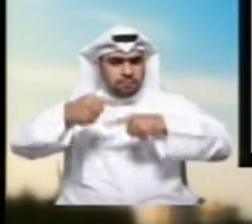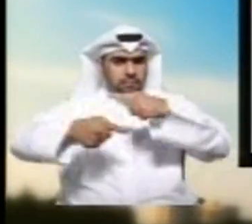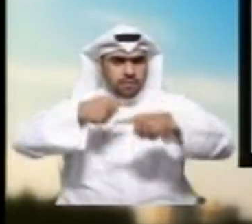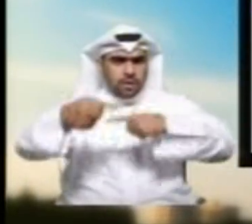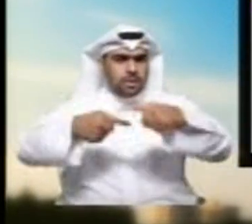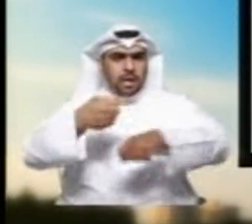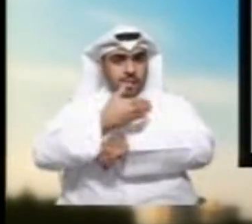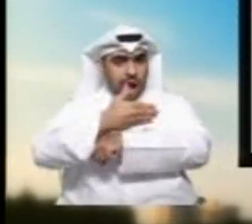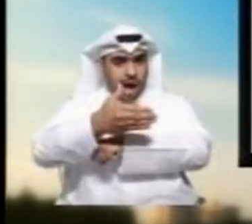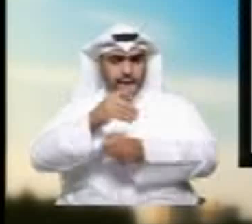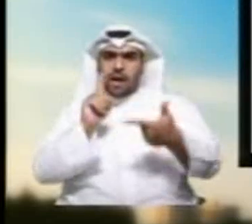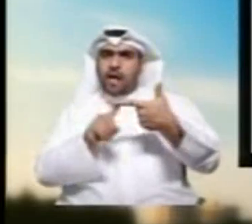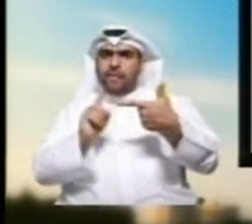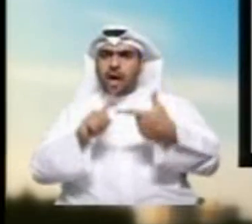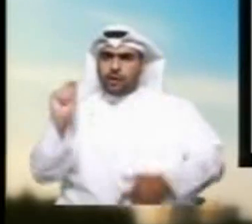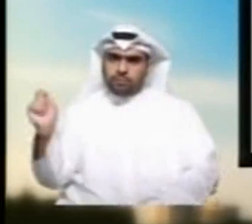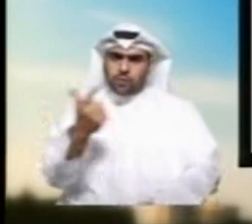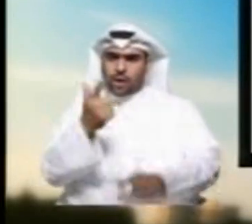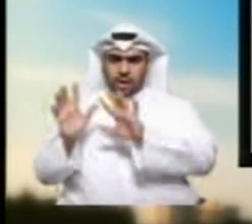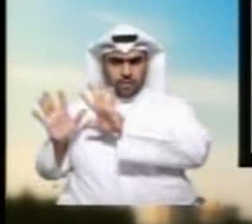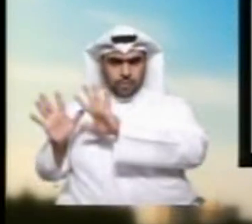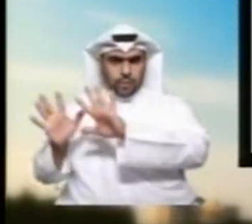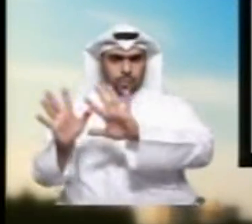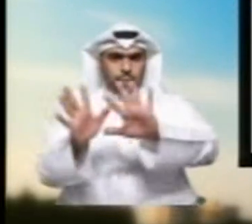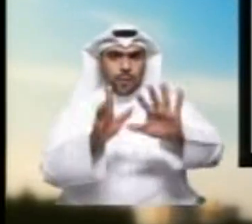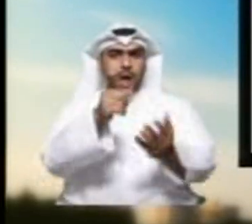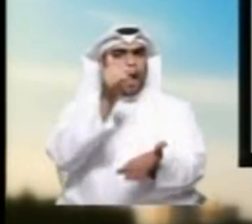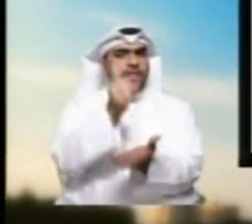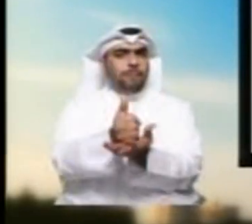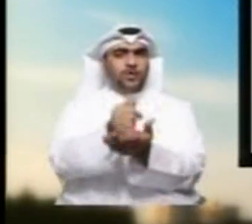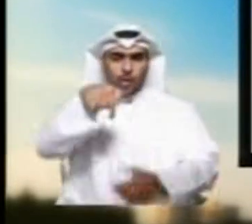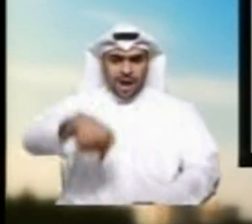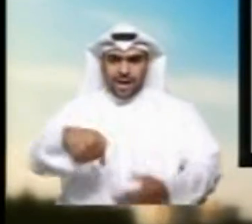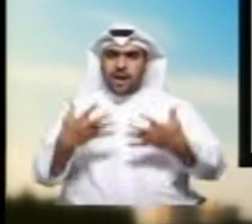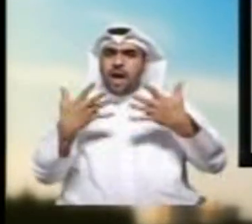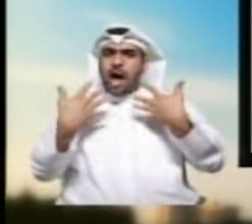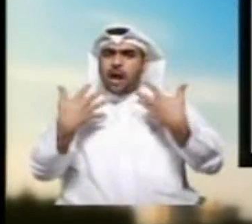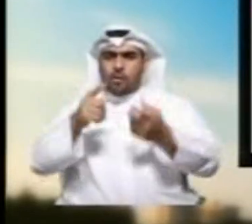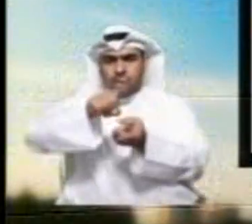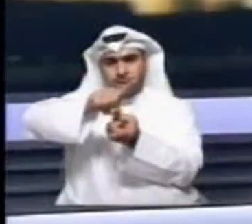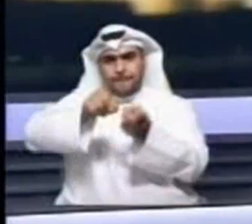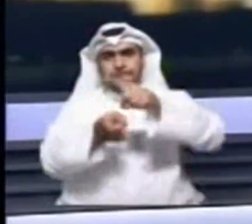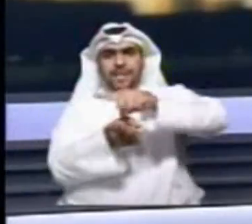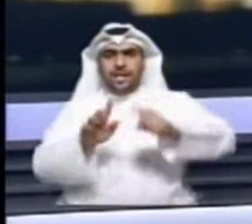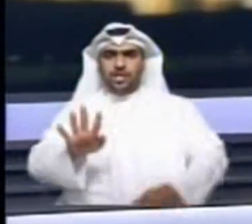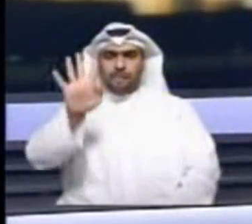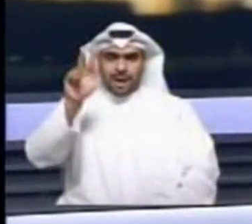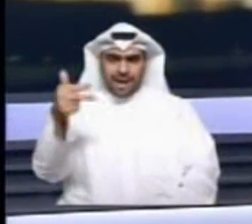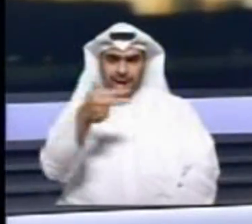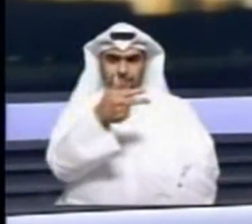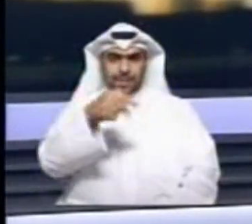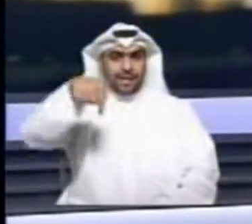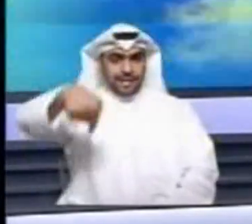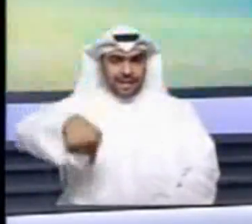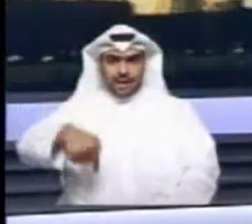علينا، ومع مرورها وعبور المنطقة راح يقلب الهواء شمالي غربي، وطبعا هذا معناه جلب الهواء البارد اللطيف اللي احنا قاعد نشعر فيه حاليا. نعم.